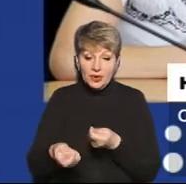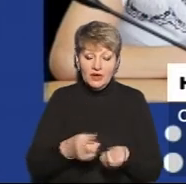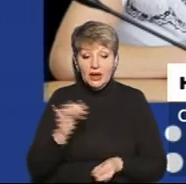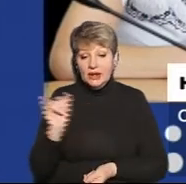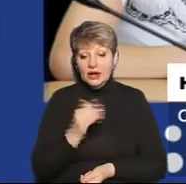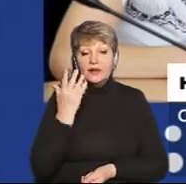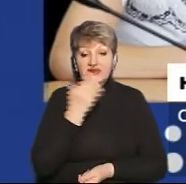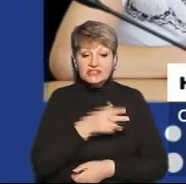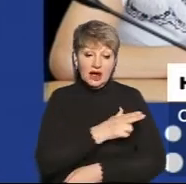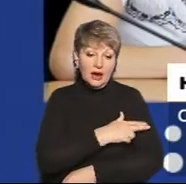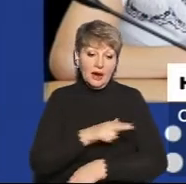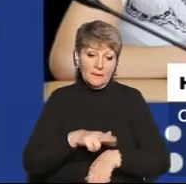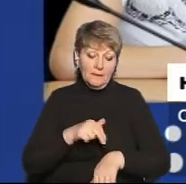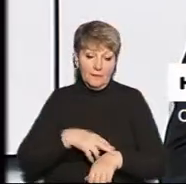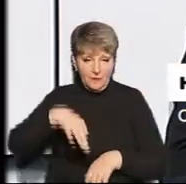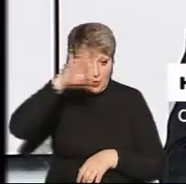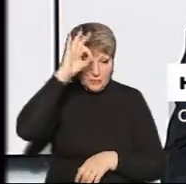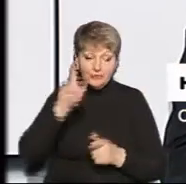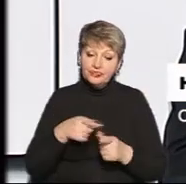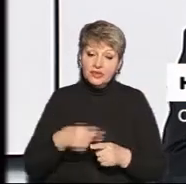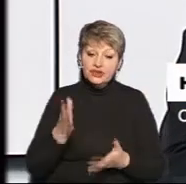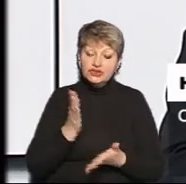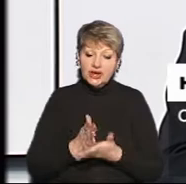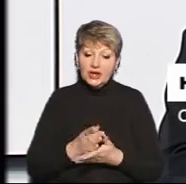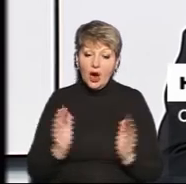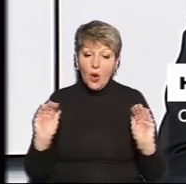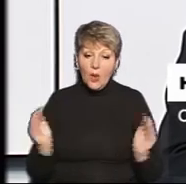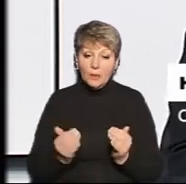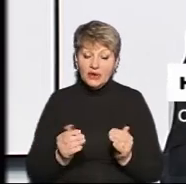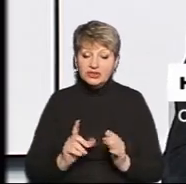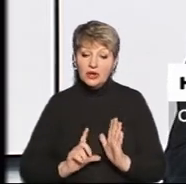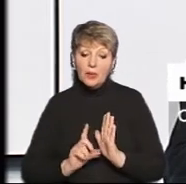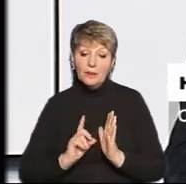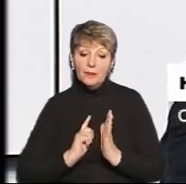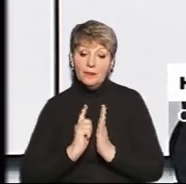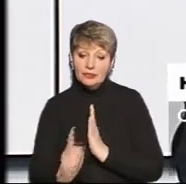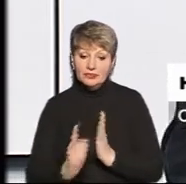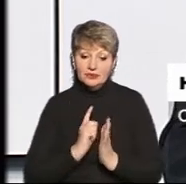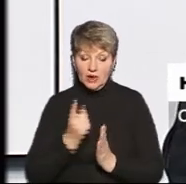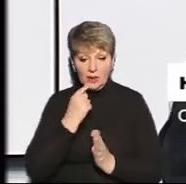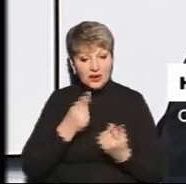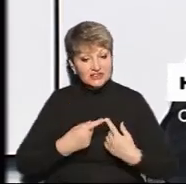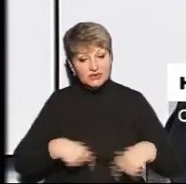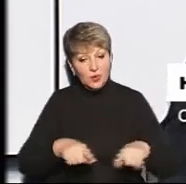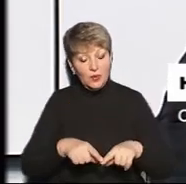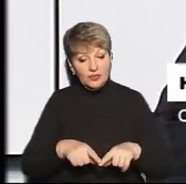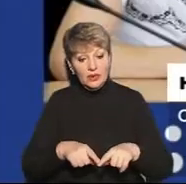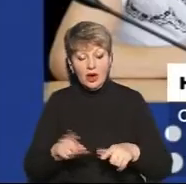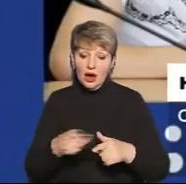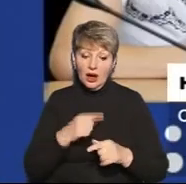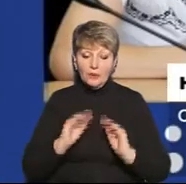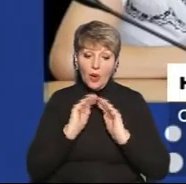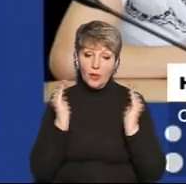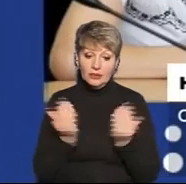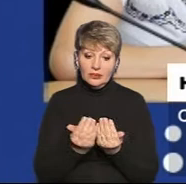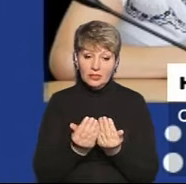Національна поліція. Чи є обмеження щодо виїзду-в'їзду з червоної зони? Чи не перебувають люди в якісь особливі резервації?